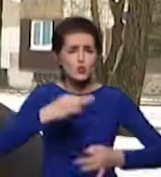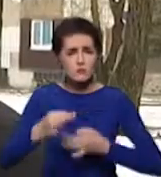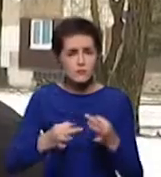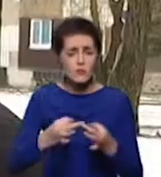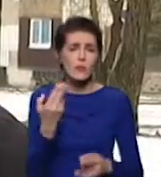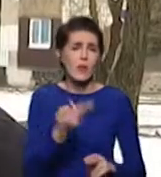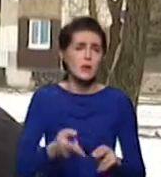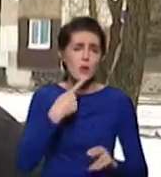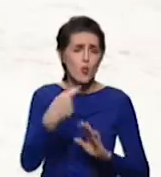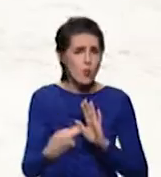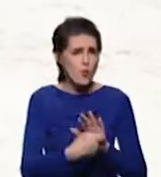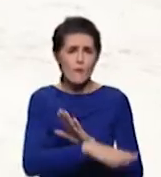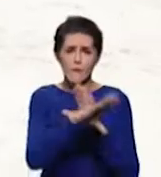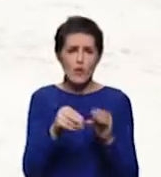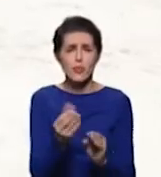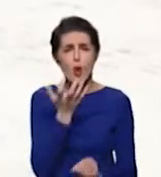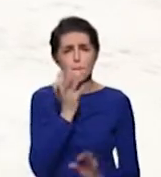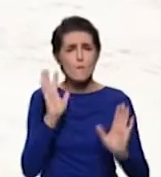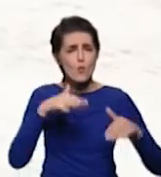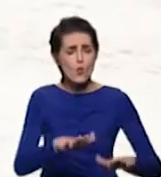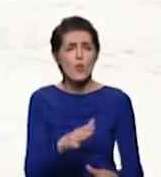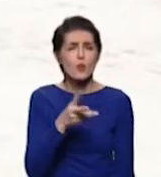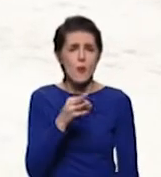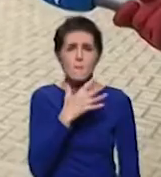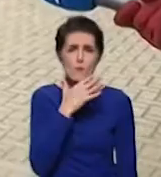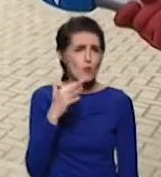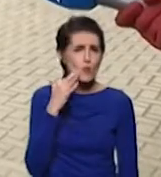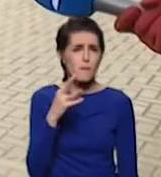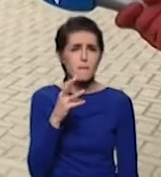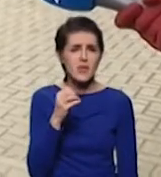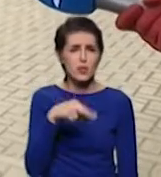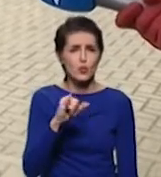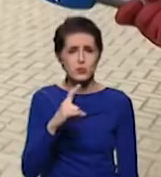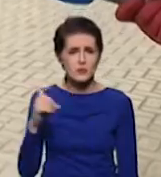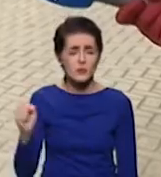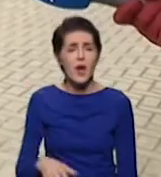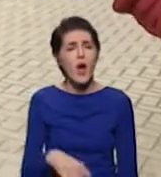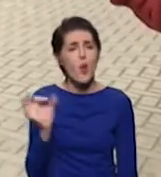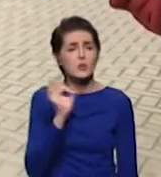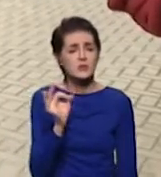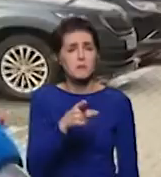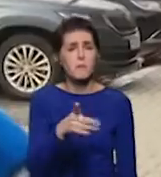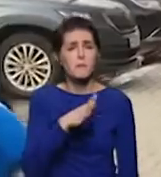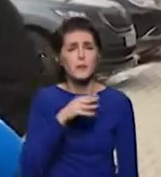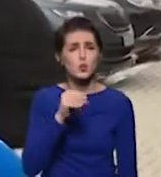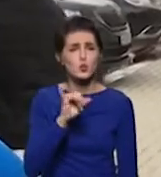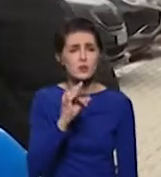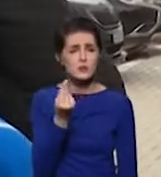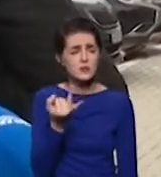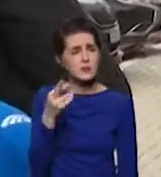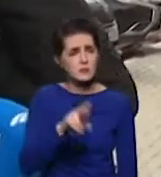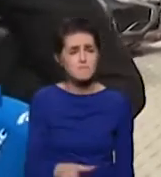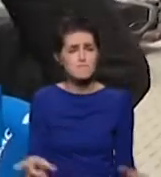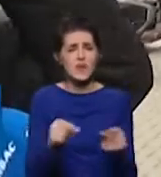Там кормять, поїдь. Тепле море, ну, медуз там було предостаточно. А ось Антоніна восени була у Туреччині. Їздили